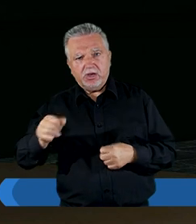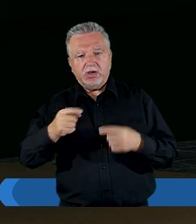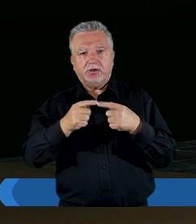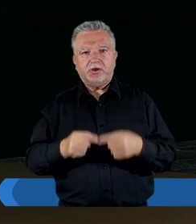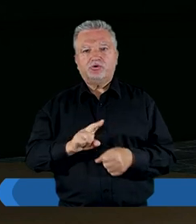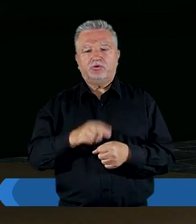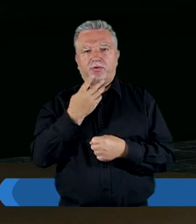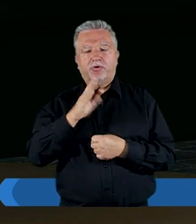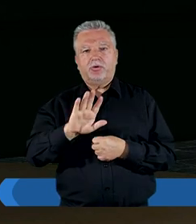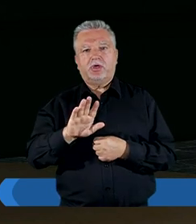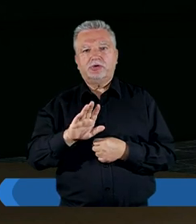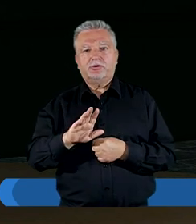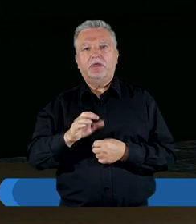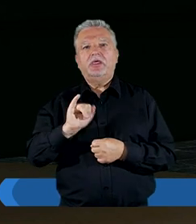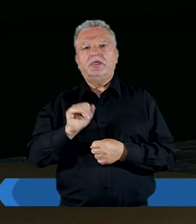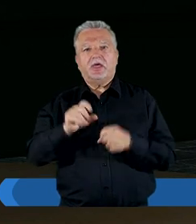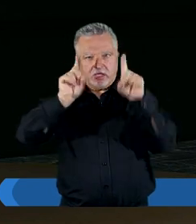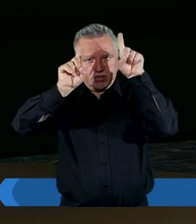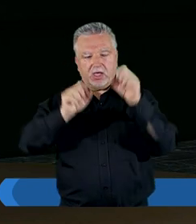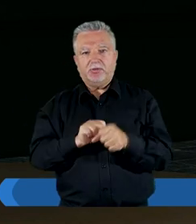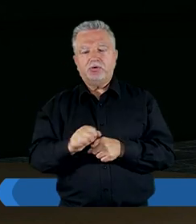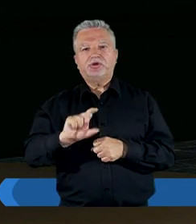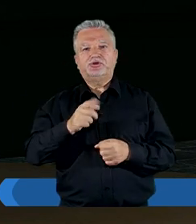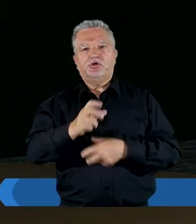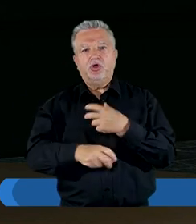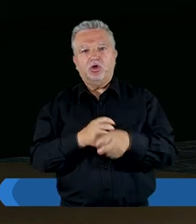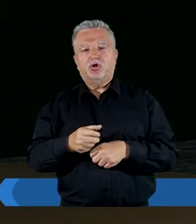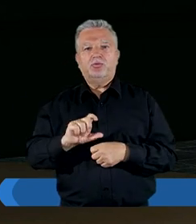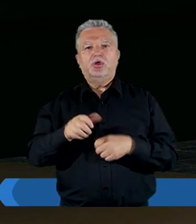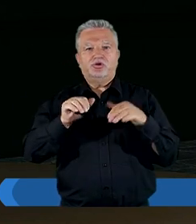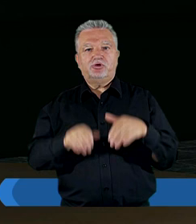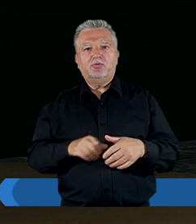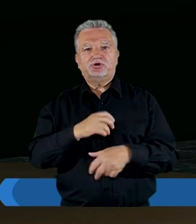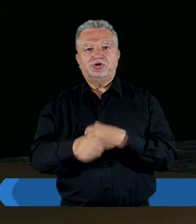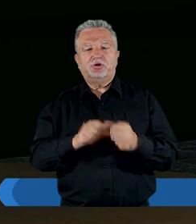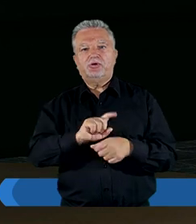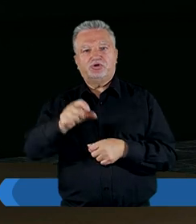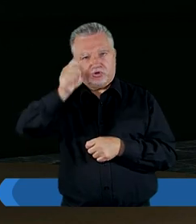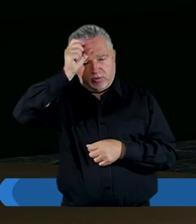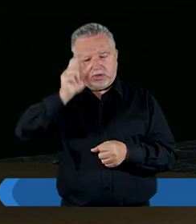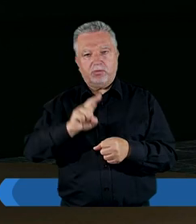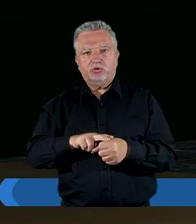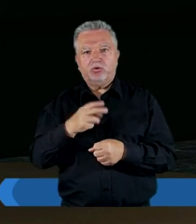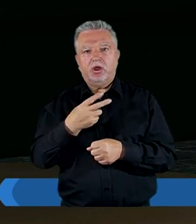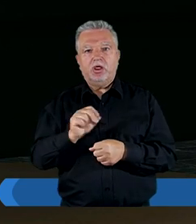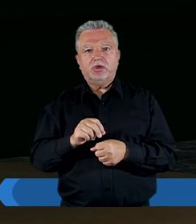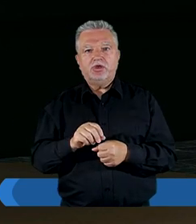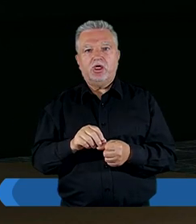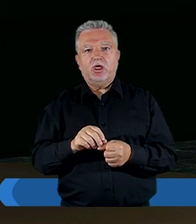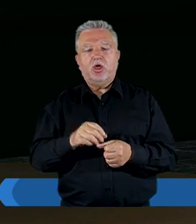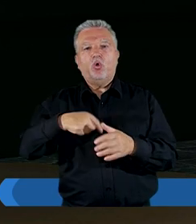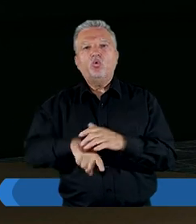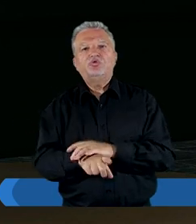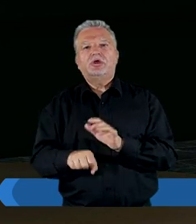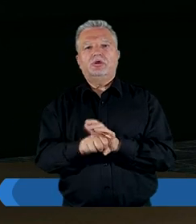które pokazują, jaki naprawdę szatan jest, co on robi i co może zrobić z człowiekiem, który nie ucieknie się do